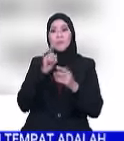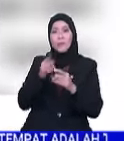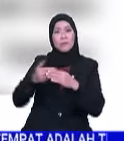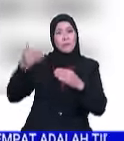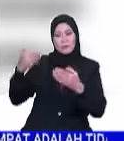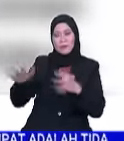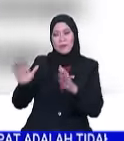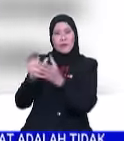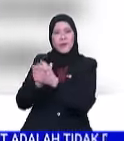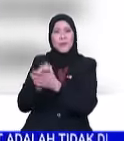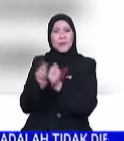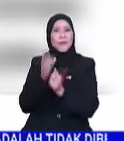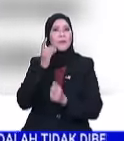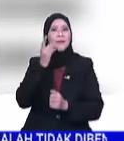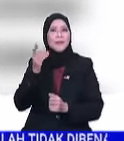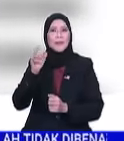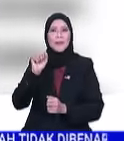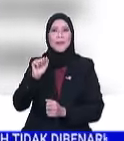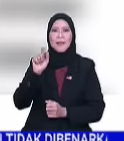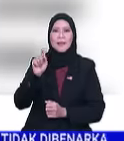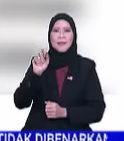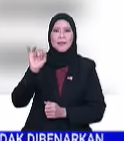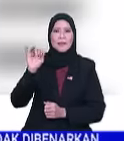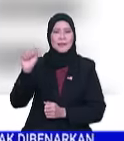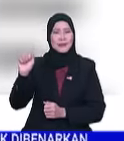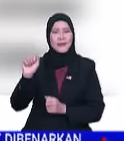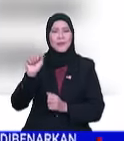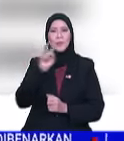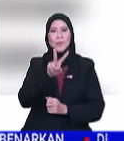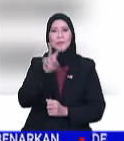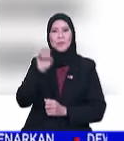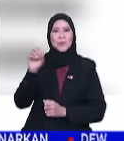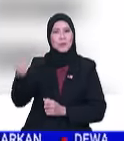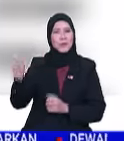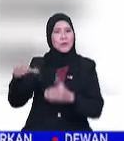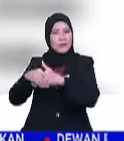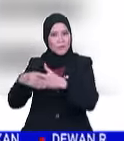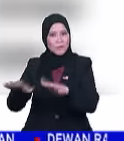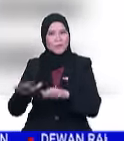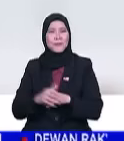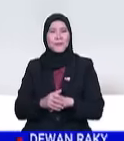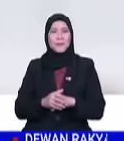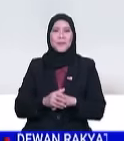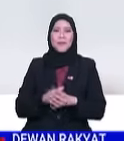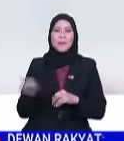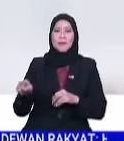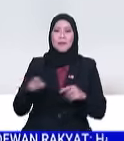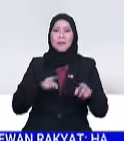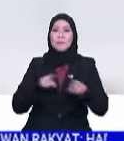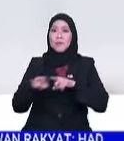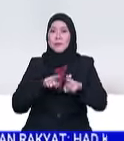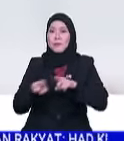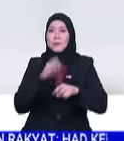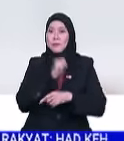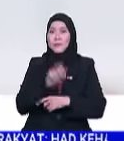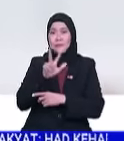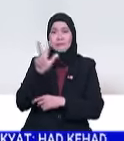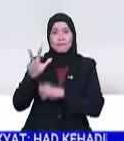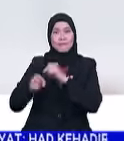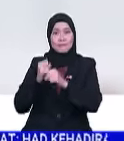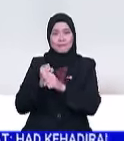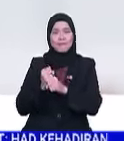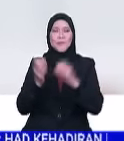perkahwinan bersama dengan Datin Atia Iliana Abdul Samad pada 2010. Dalam satu kenyataan, pelumba berusia 33